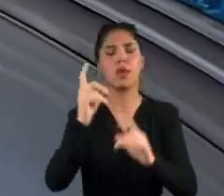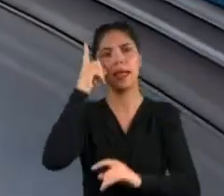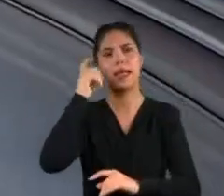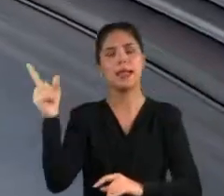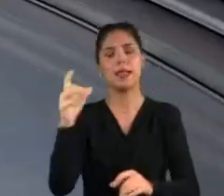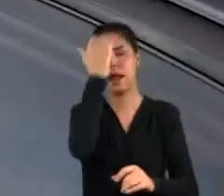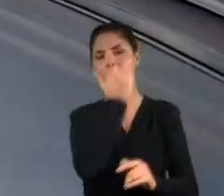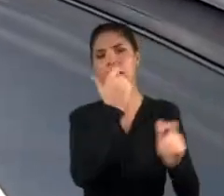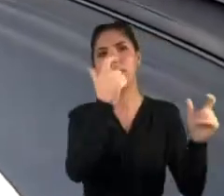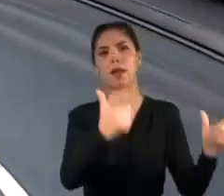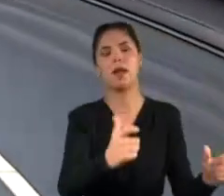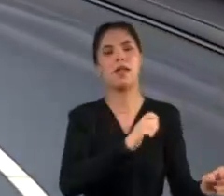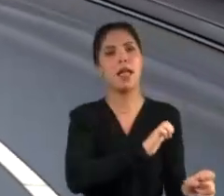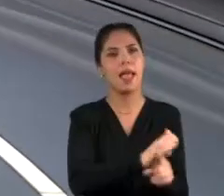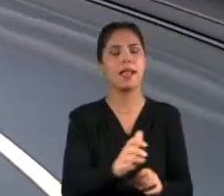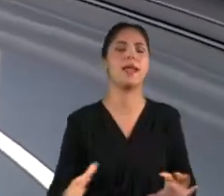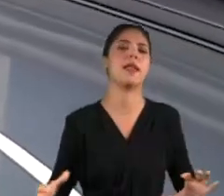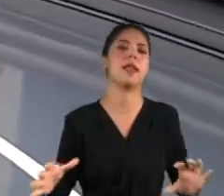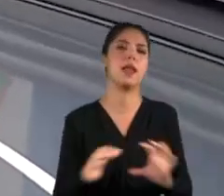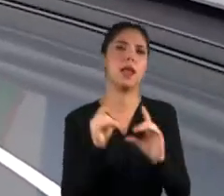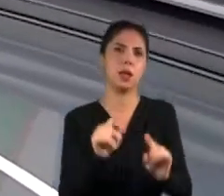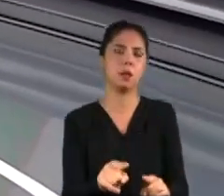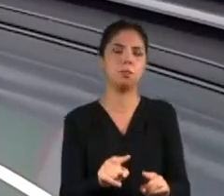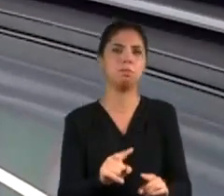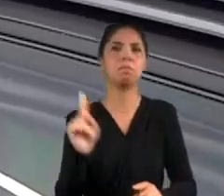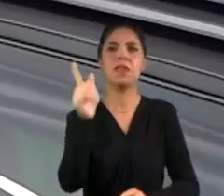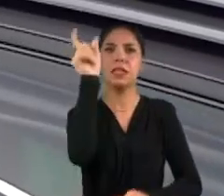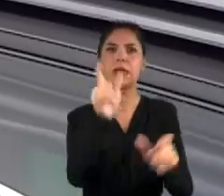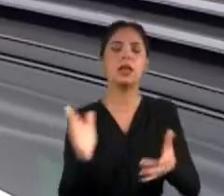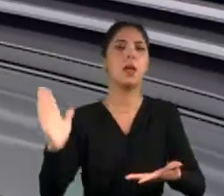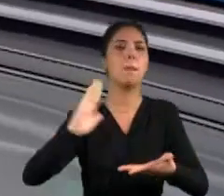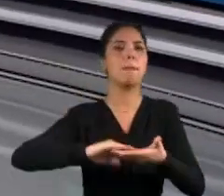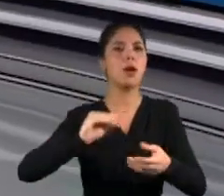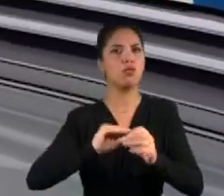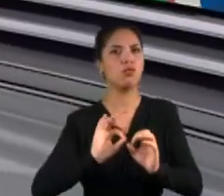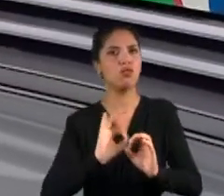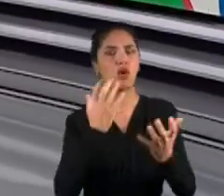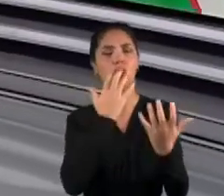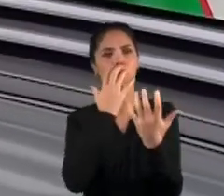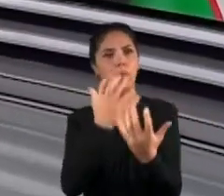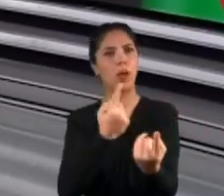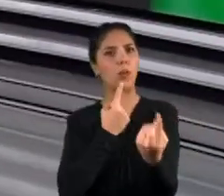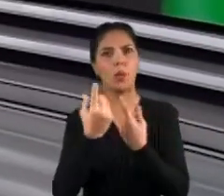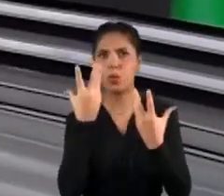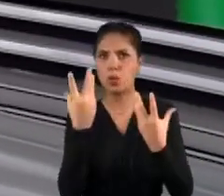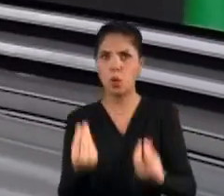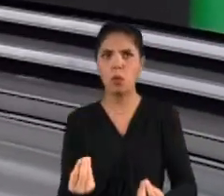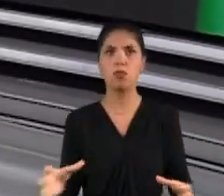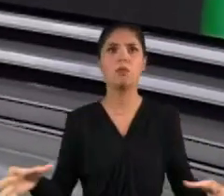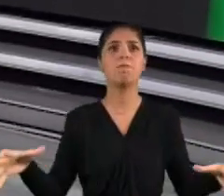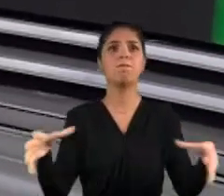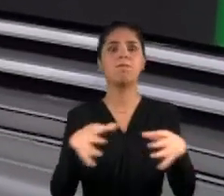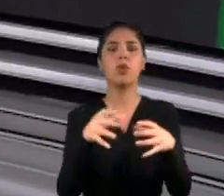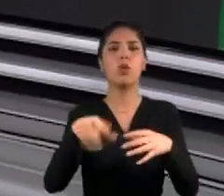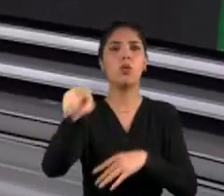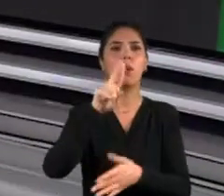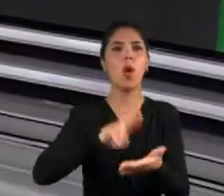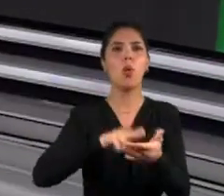İsrail'in Gazze'ye uyguladığı insanlık dışı saldırılar olacak. Liderler kalıcı barış için çözüm önerilerini sunacak. Teşkilata üye ülkeler ayrıca